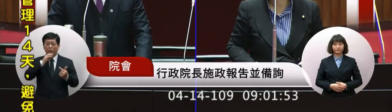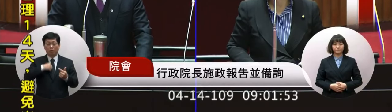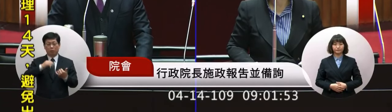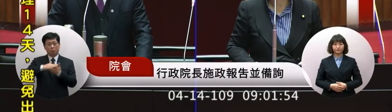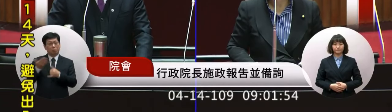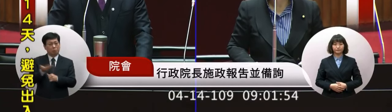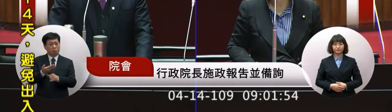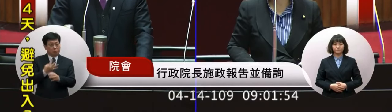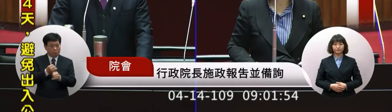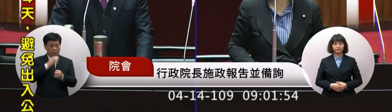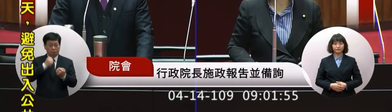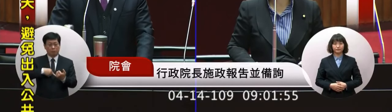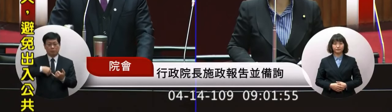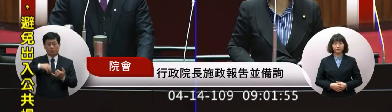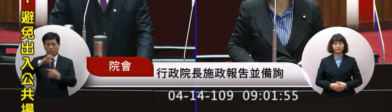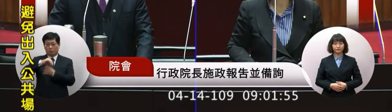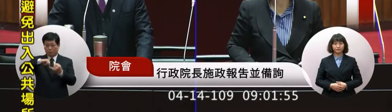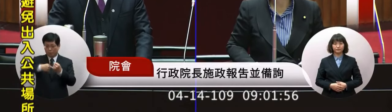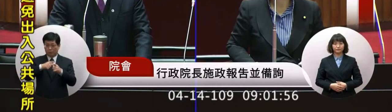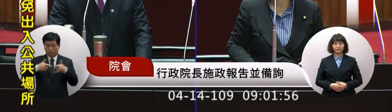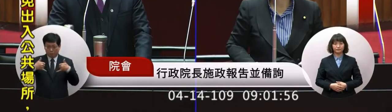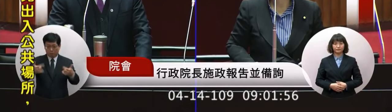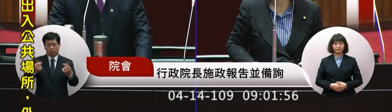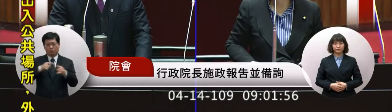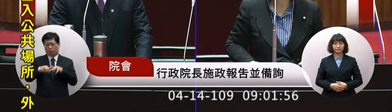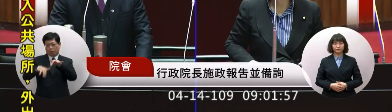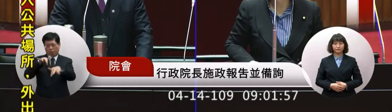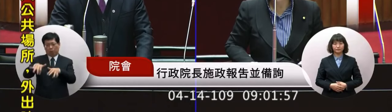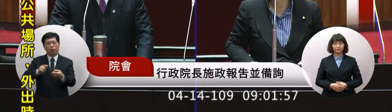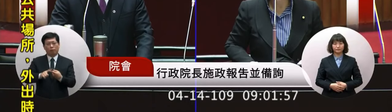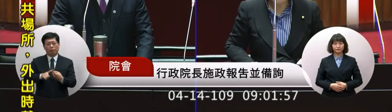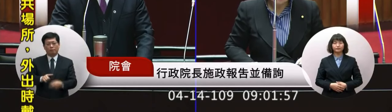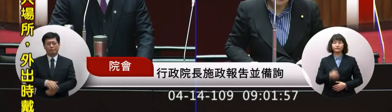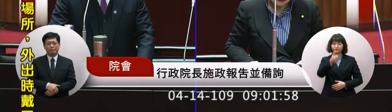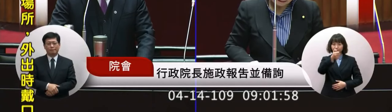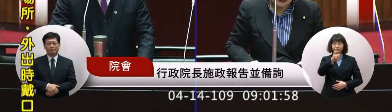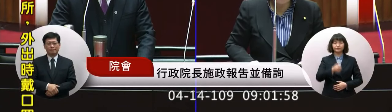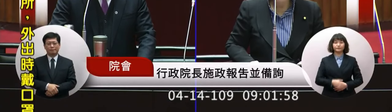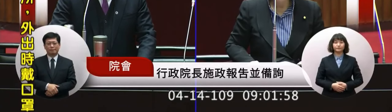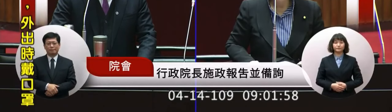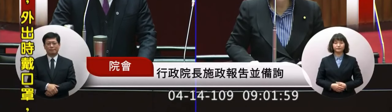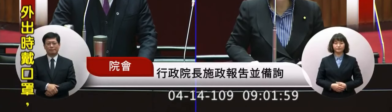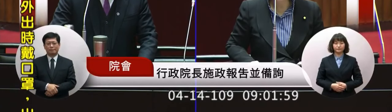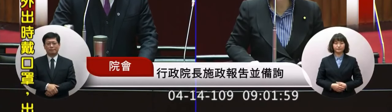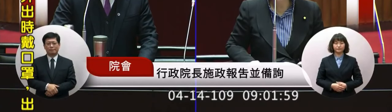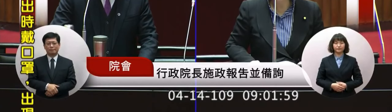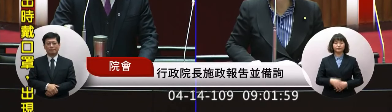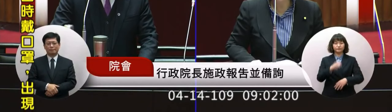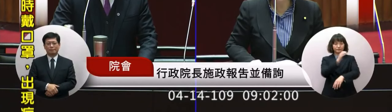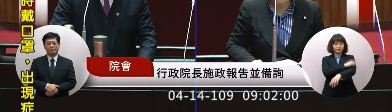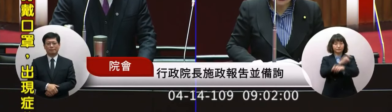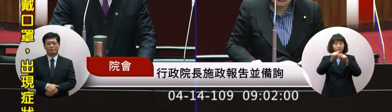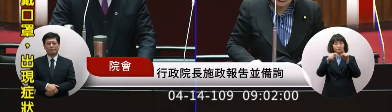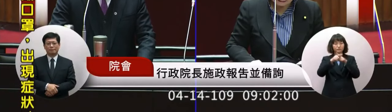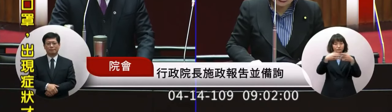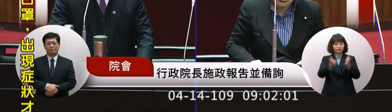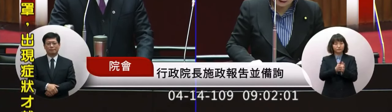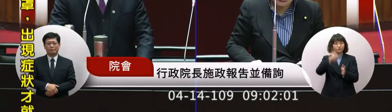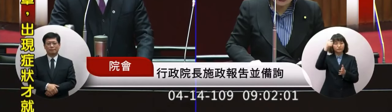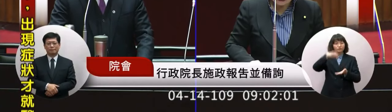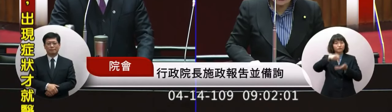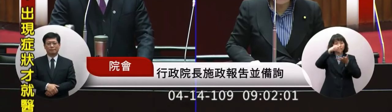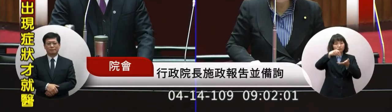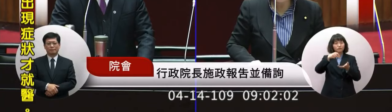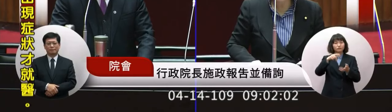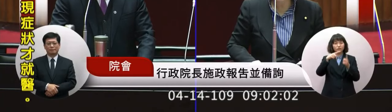假垦丁大街上啊，就是人潮汹涌。 好，谢谢。那我们陈时中部长呢，他提